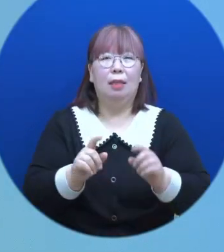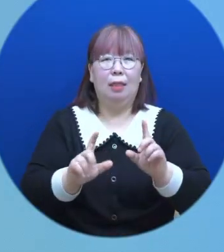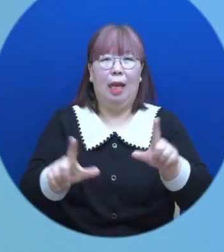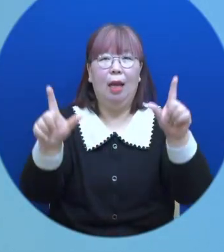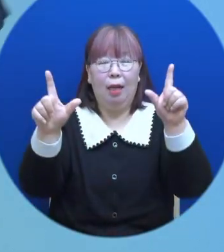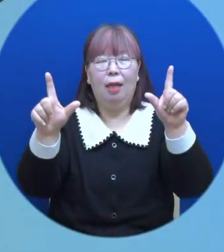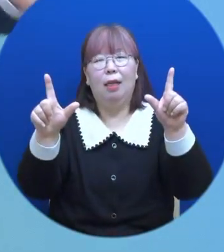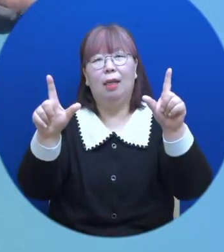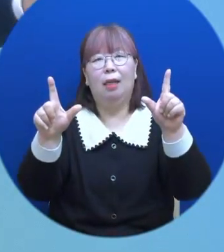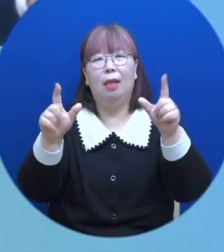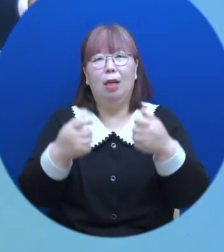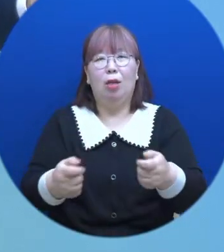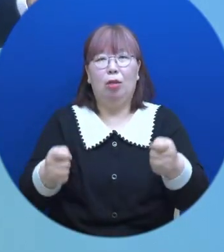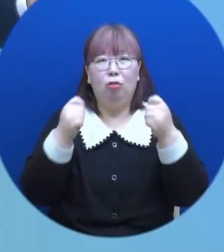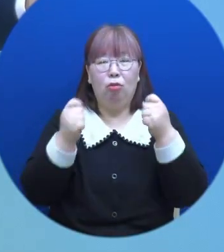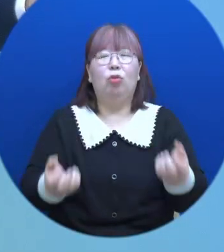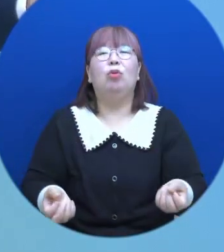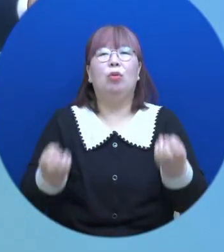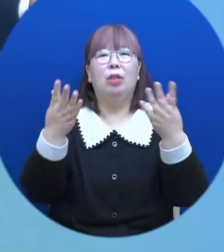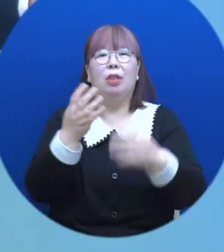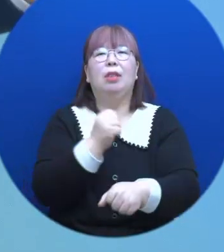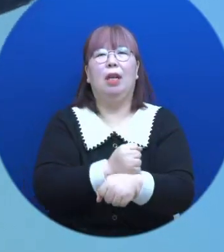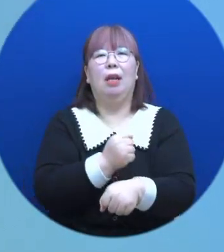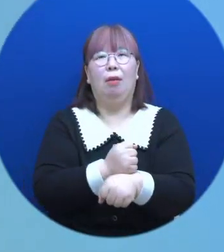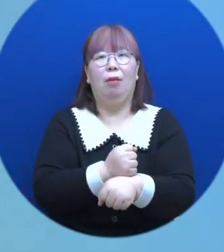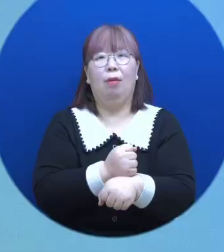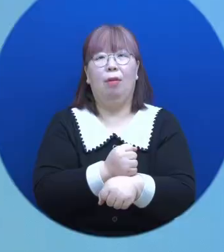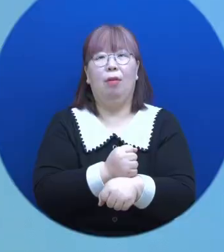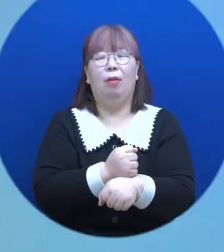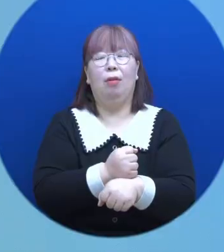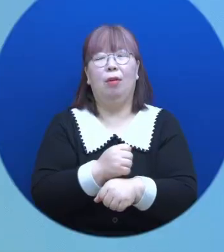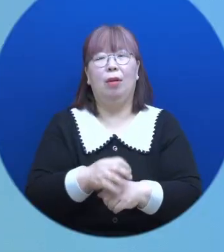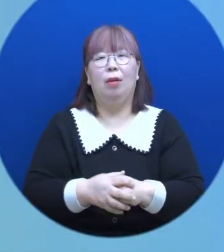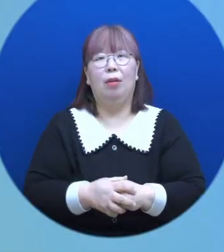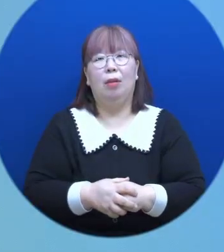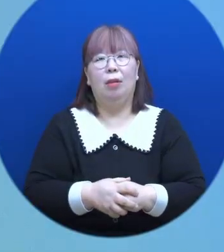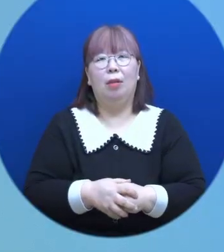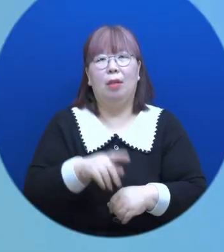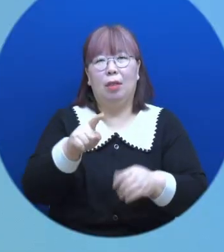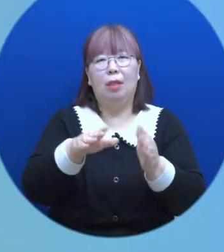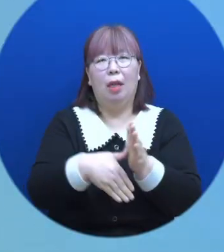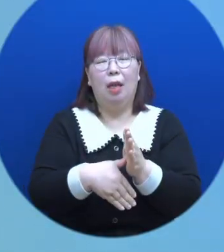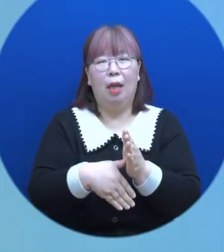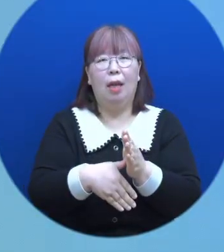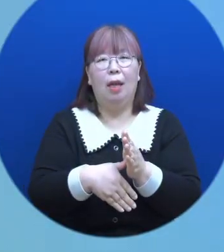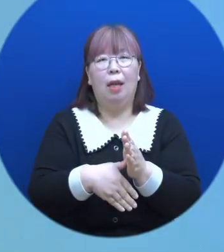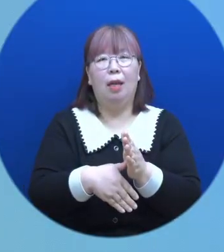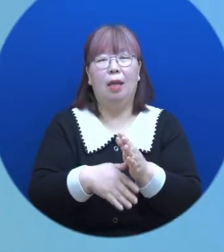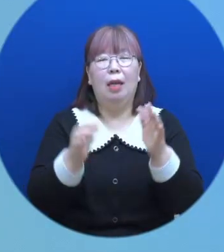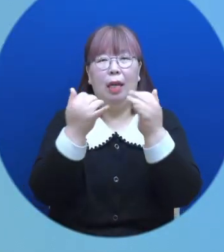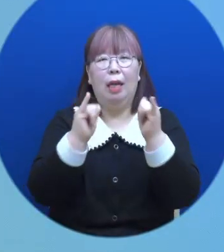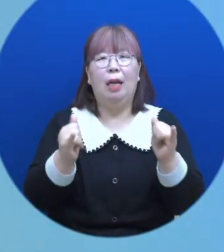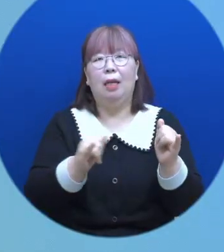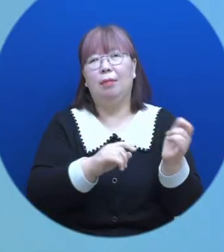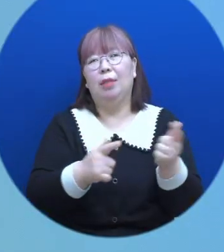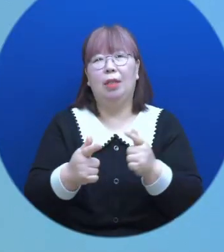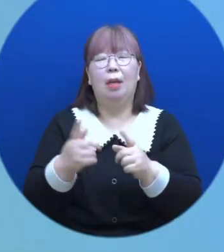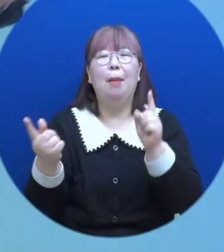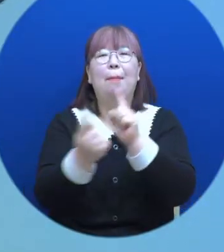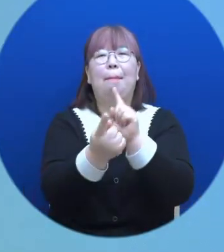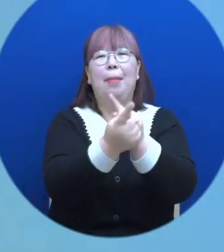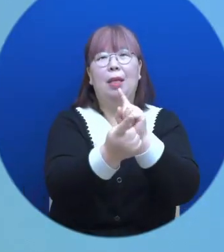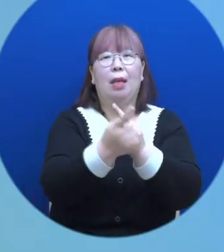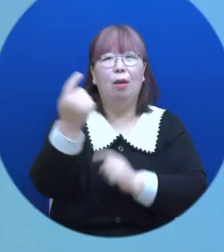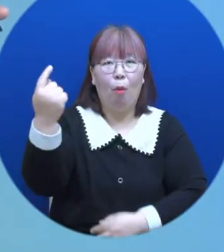그때 수료식을 해요. 그 수료식을 할 때에 면회를 옵니다. 그래서